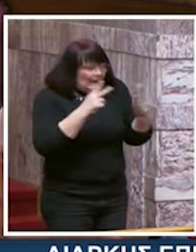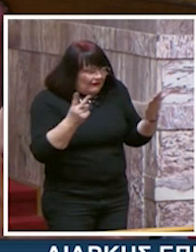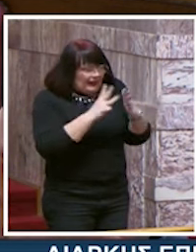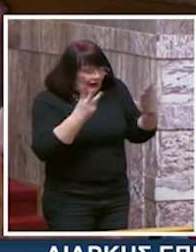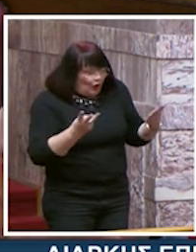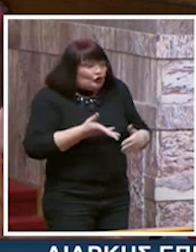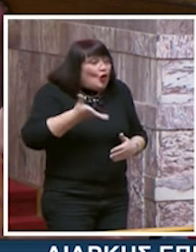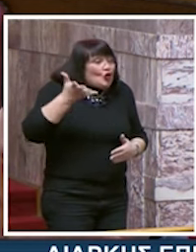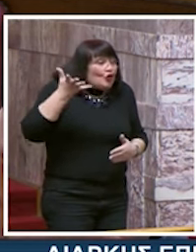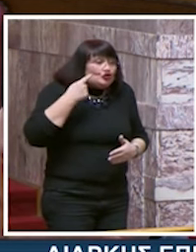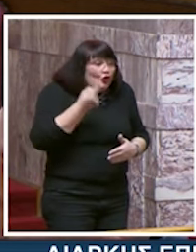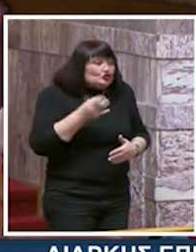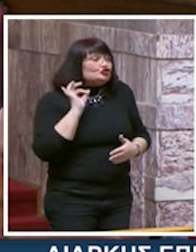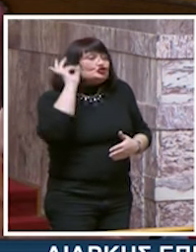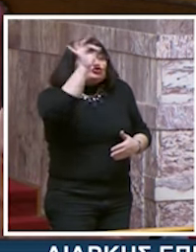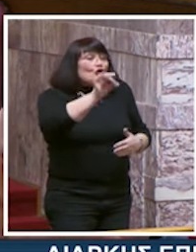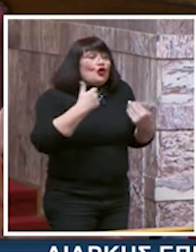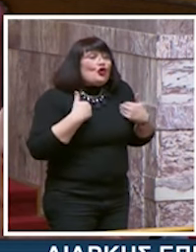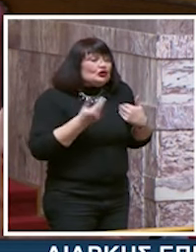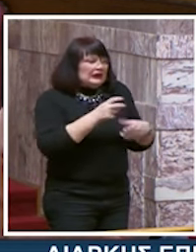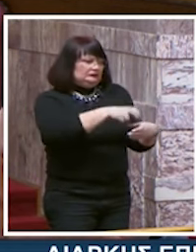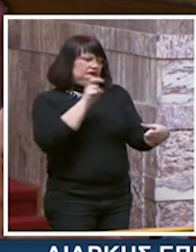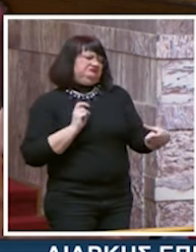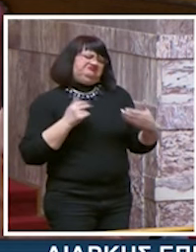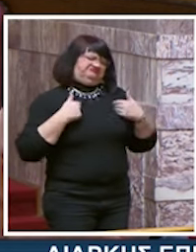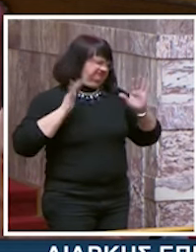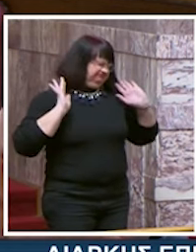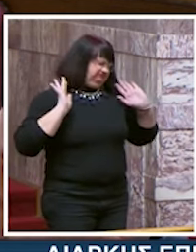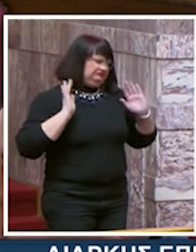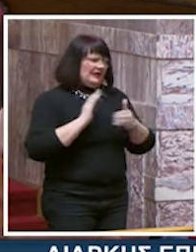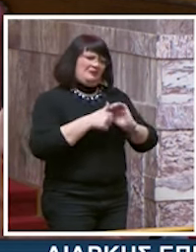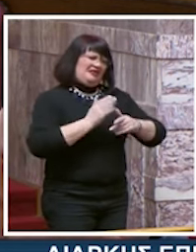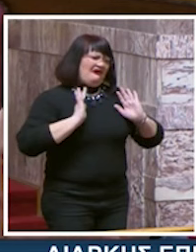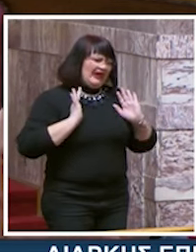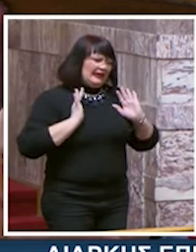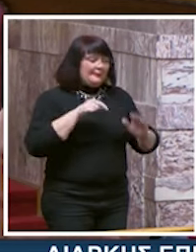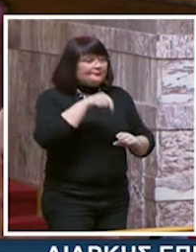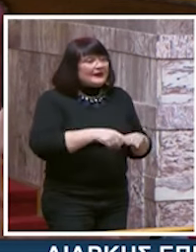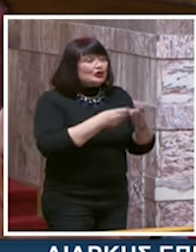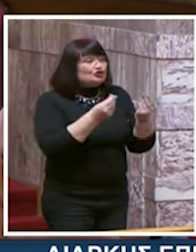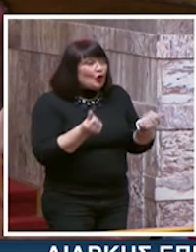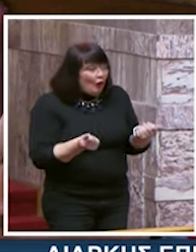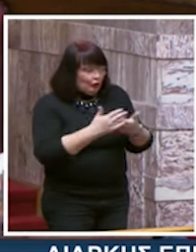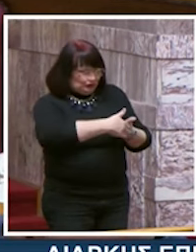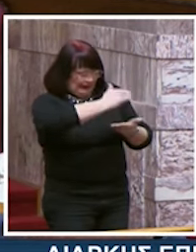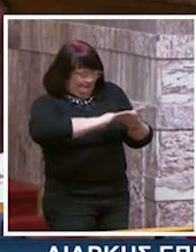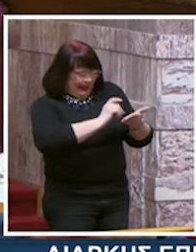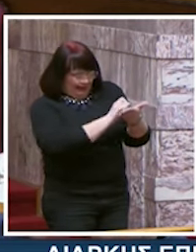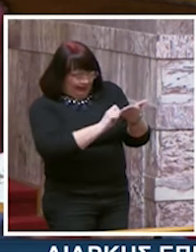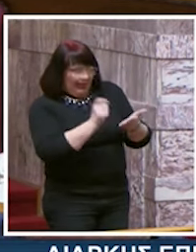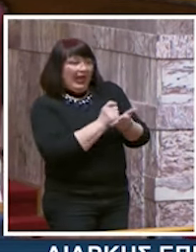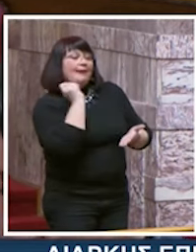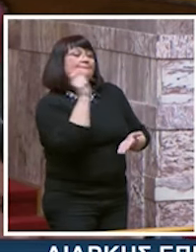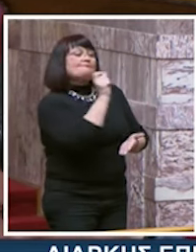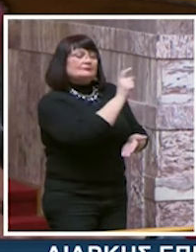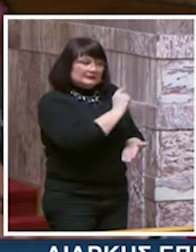18, φαίνεται ότι ο στόχος στο μέλλον είναι να μην συμμετέχεις καθόλου. Ακόμα, ο συγκεκριμένος τρόπος ψηφοφορίας καθιστά